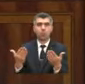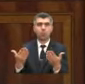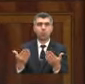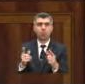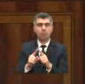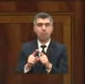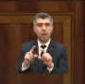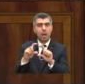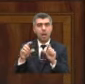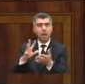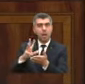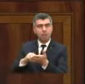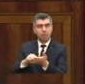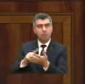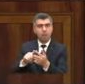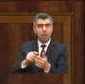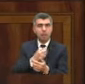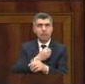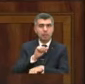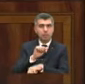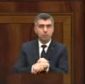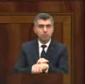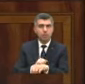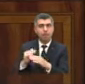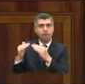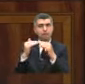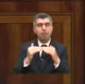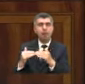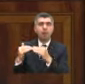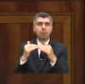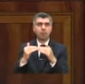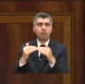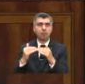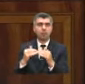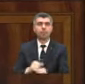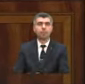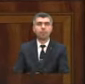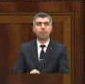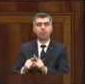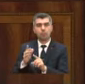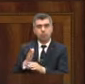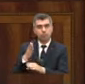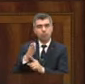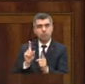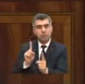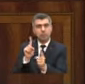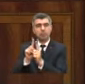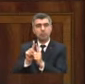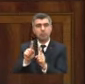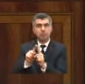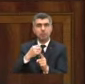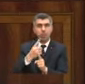بطاقة تغطية صحية واحدة، ما كانش الفرق بين الأنظمة، وميجيو الاستقبال ماشي سيكوريتي اللي